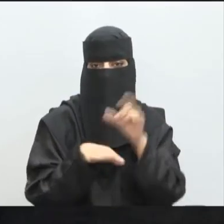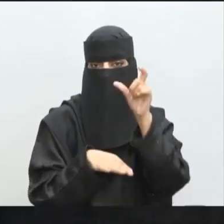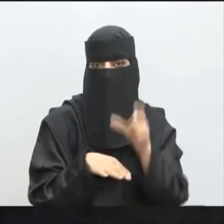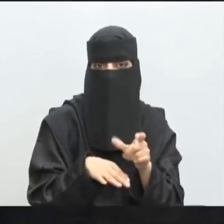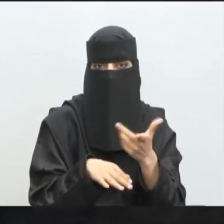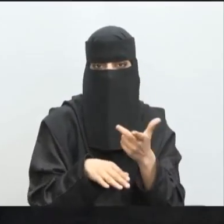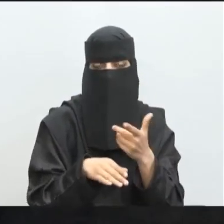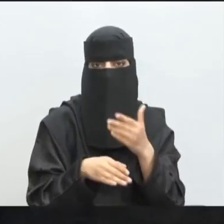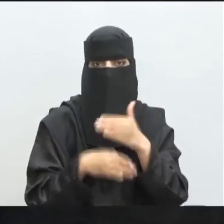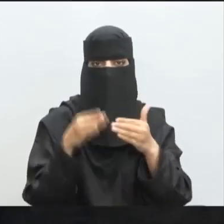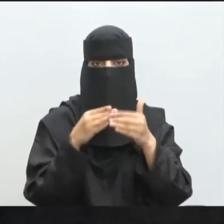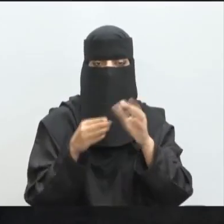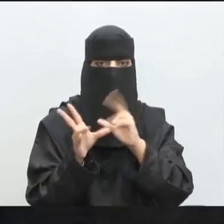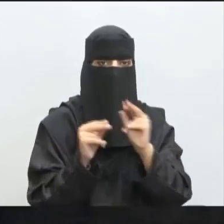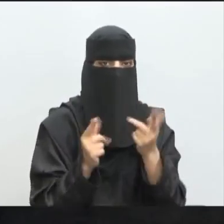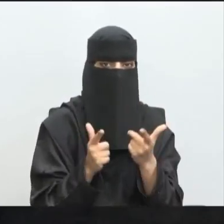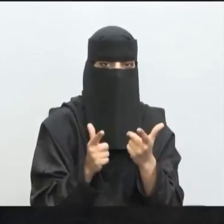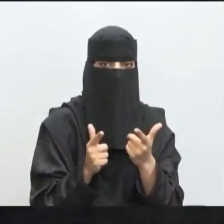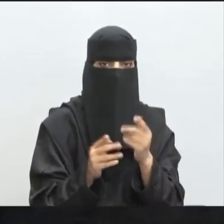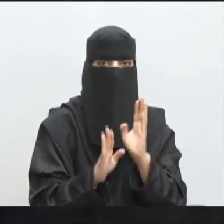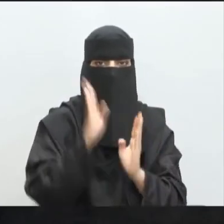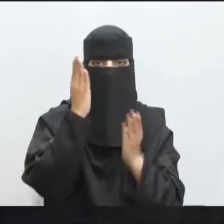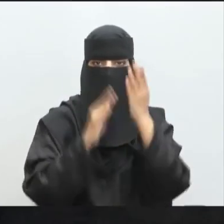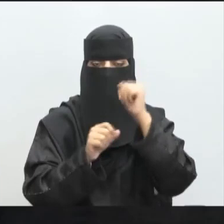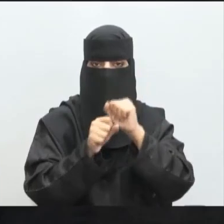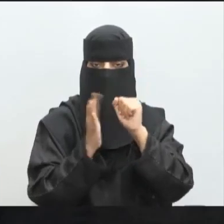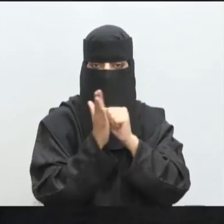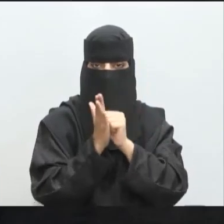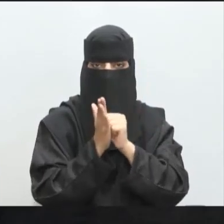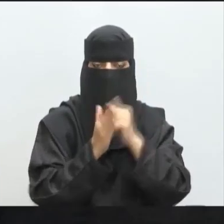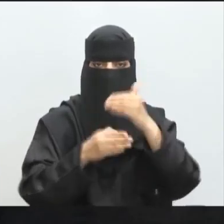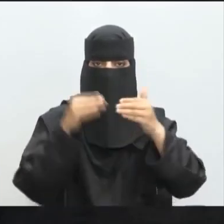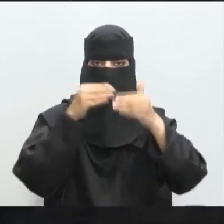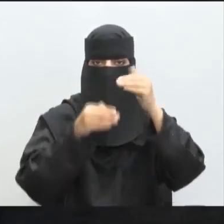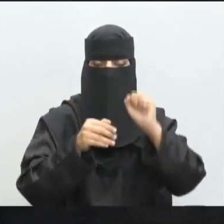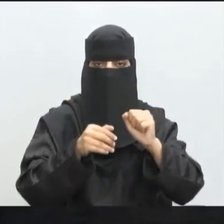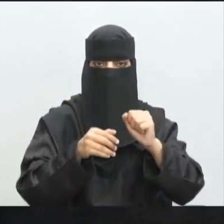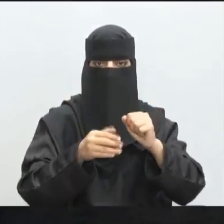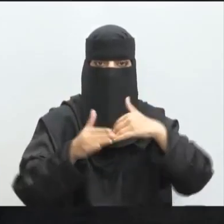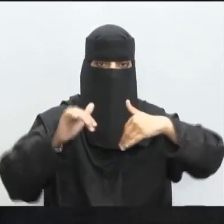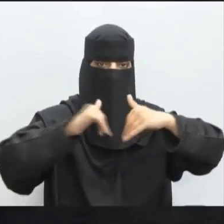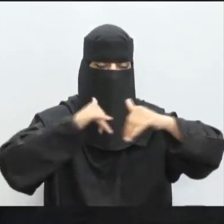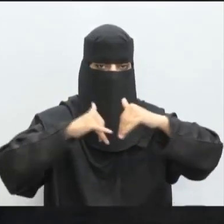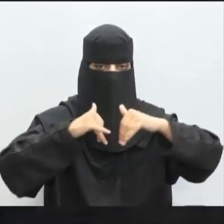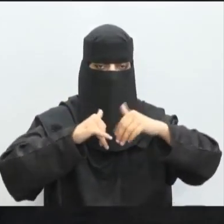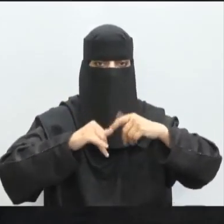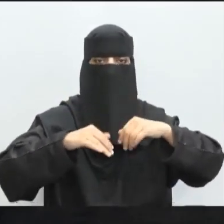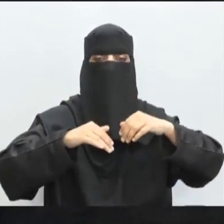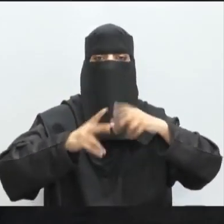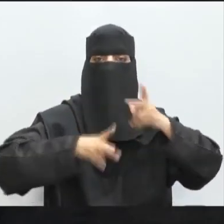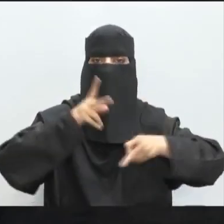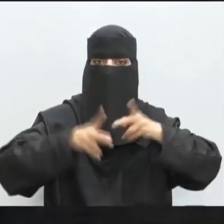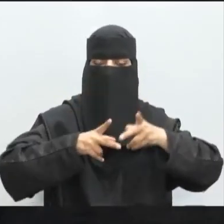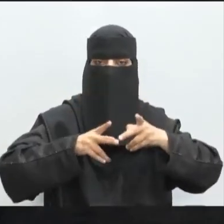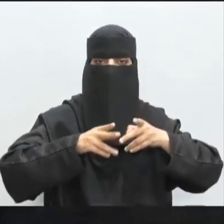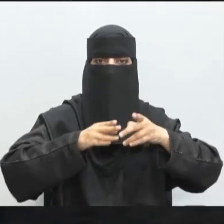ما هي من صنع الانسان مثل المدن والمباني والطرق السكك الحديديه